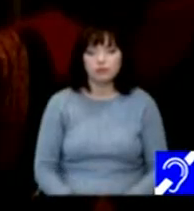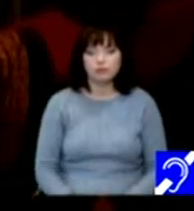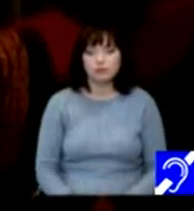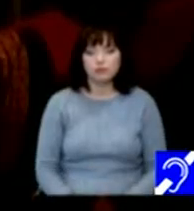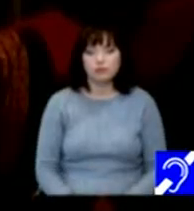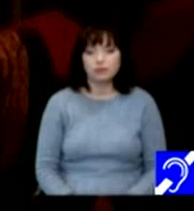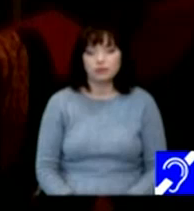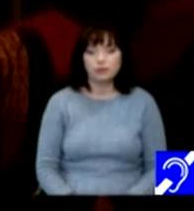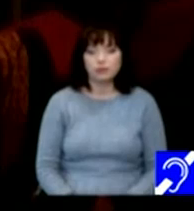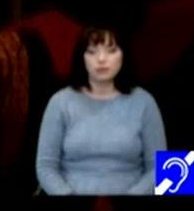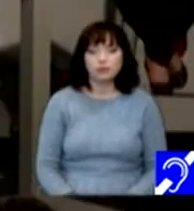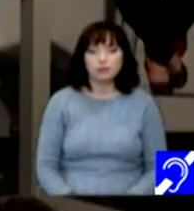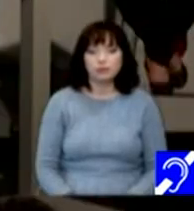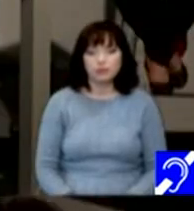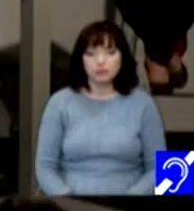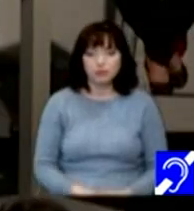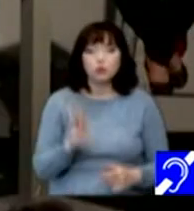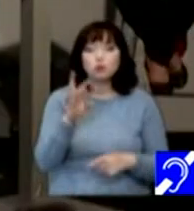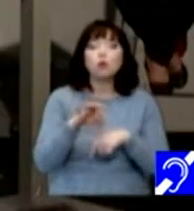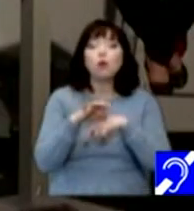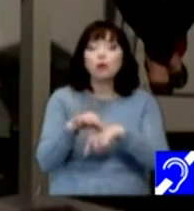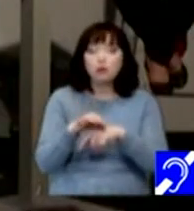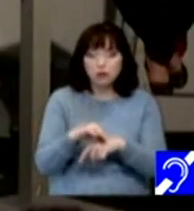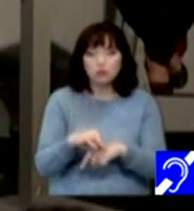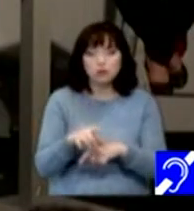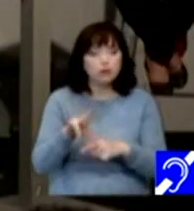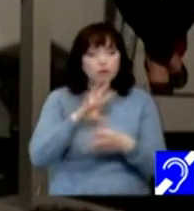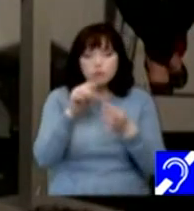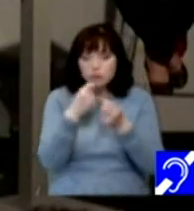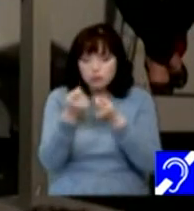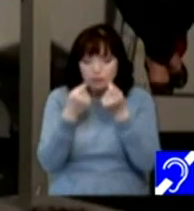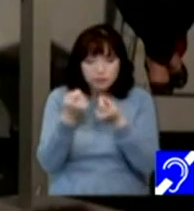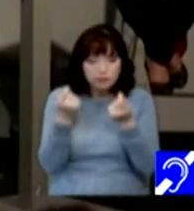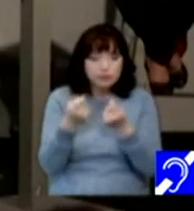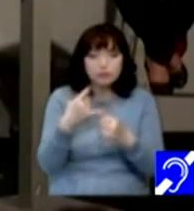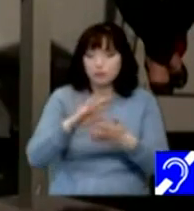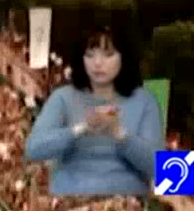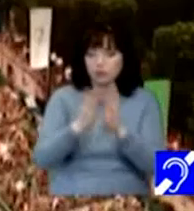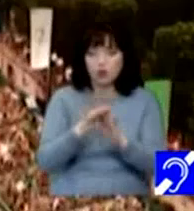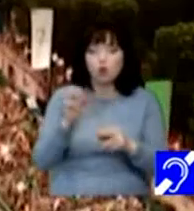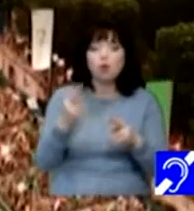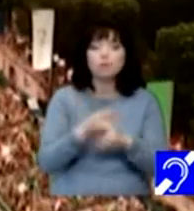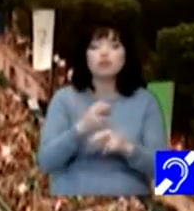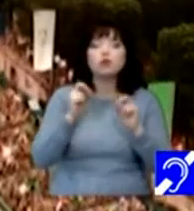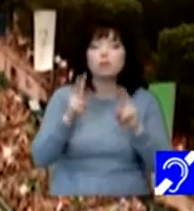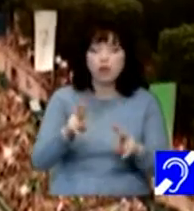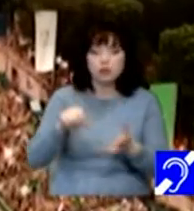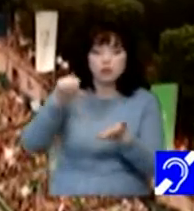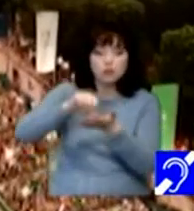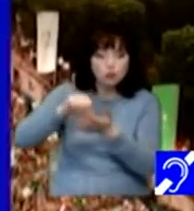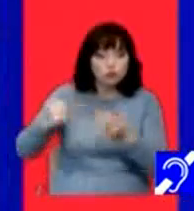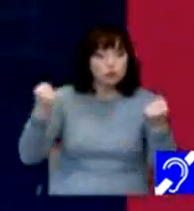et à cet événement planétaire. Organizatorii au pus la punct toate detaliile pentru securitatea sportivilor și a